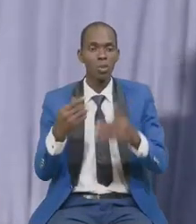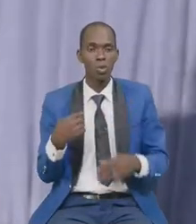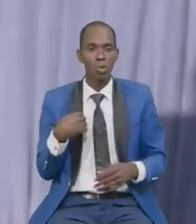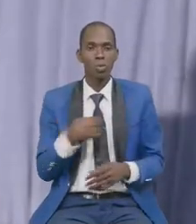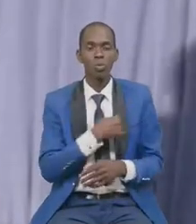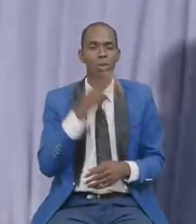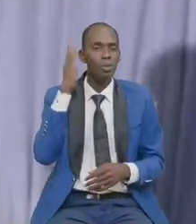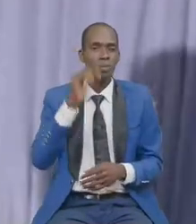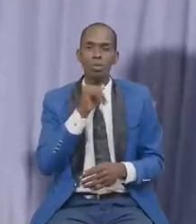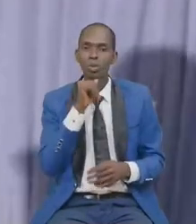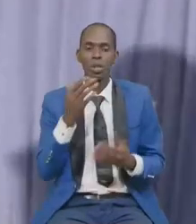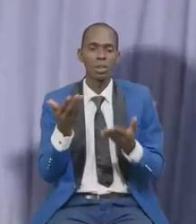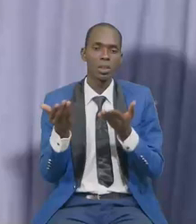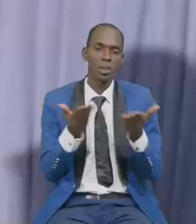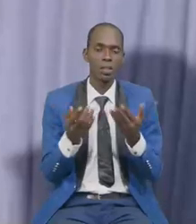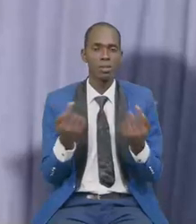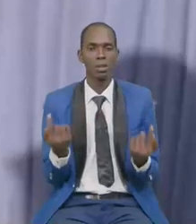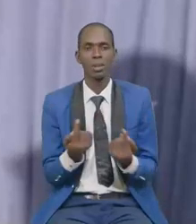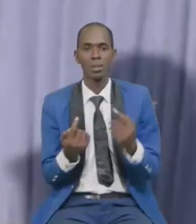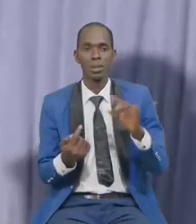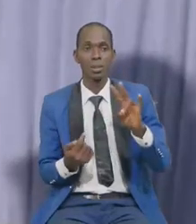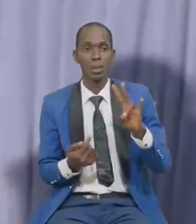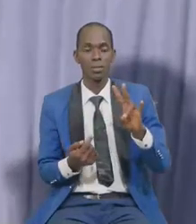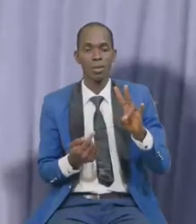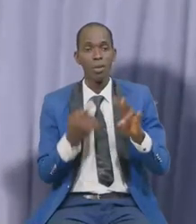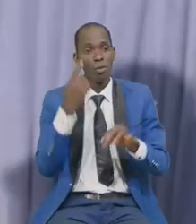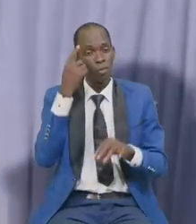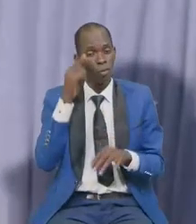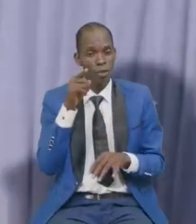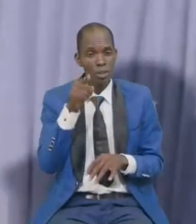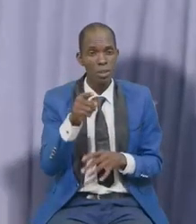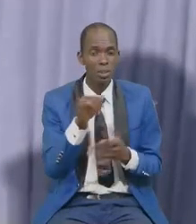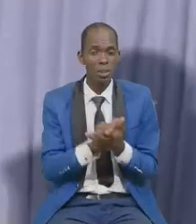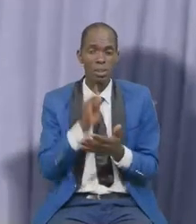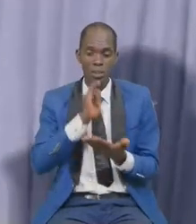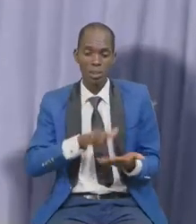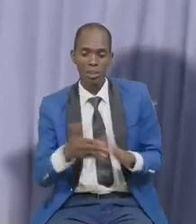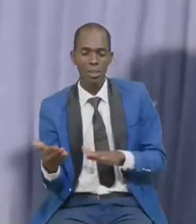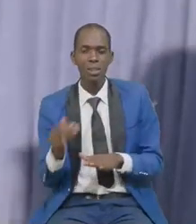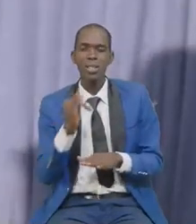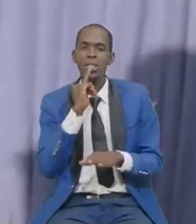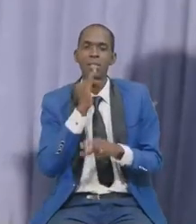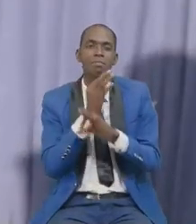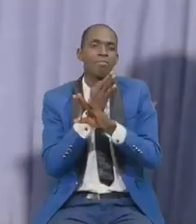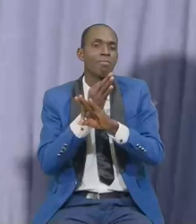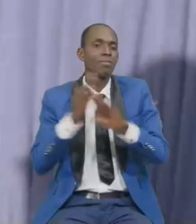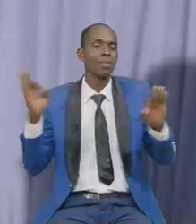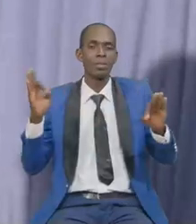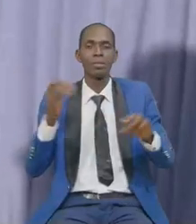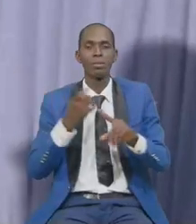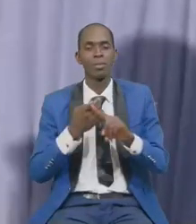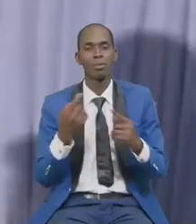péché. Verset 7. Car celui qui est mort est libre du péché.